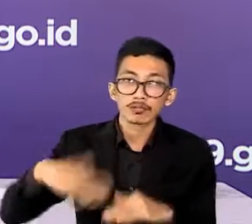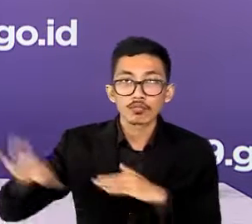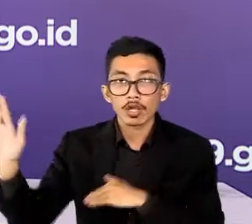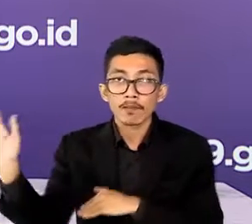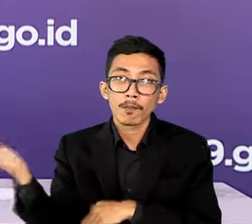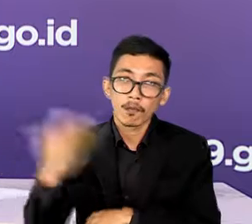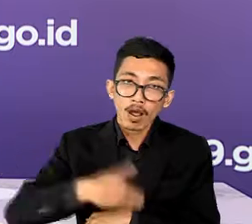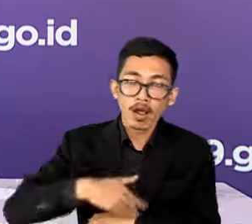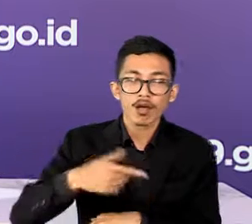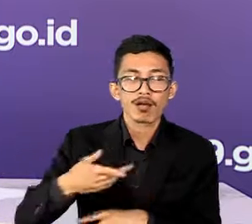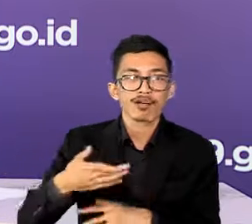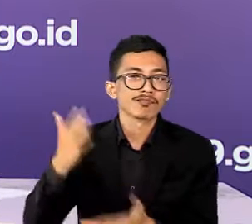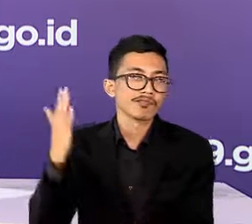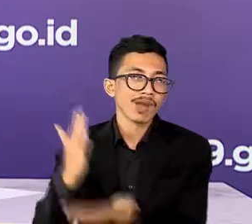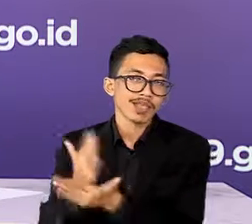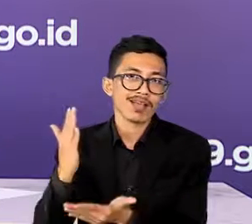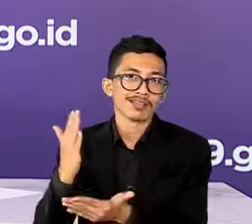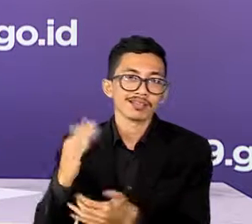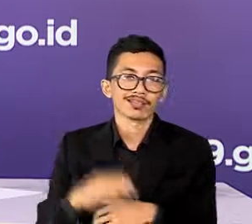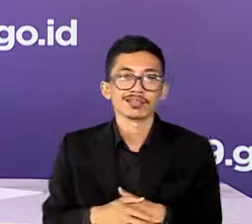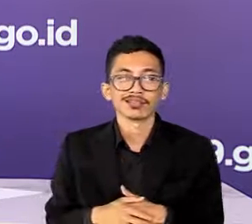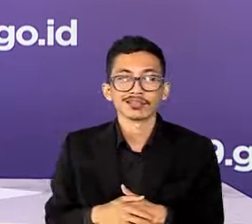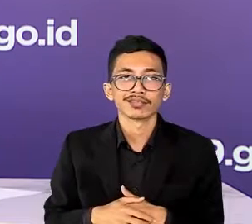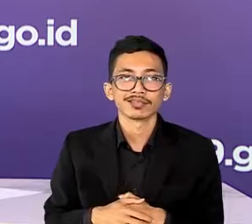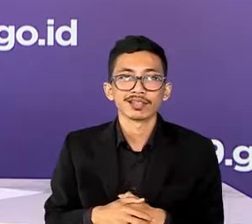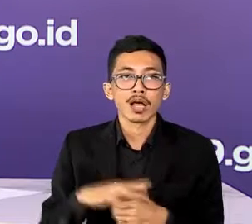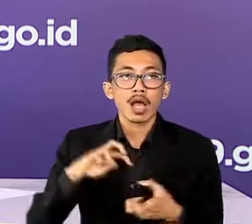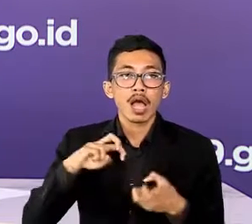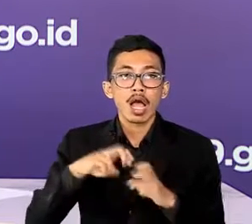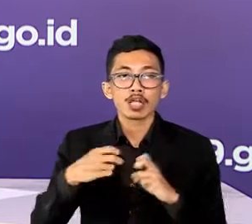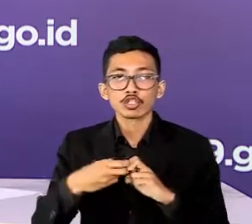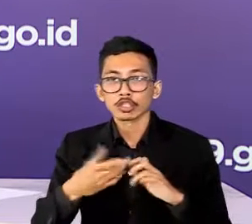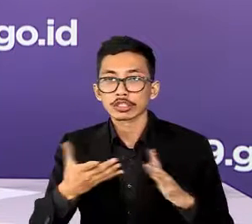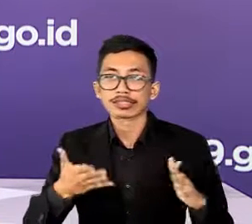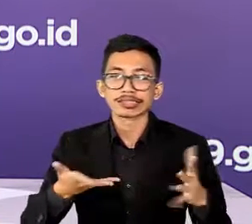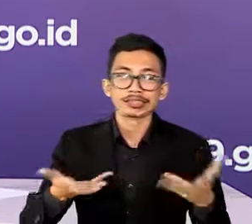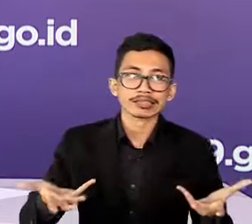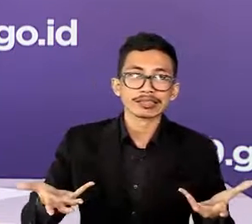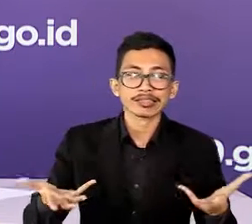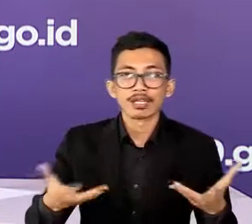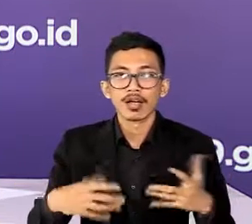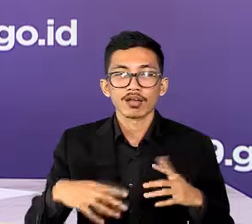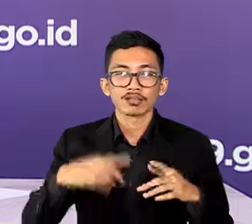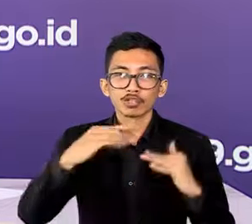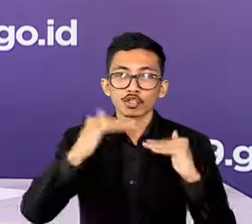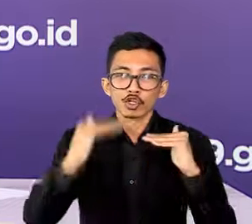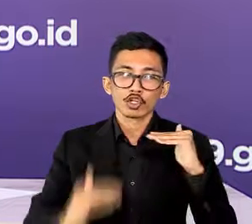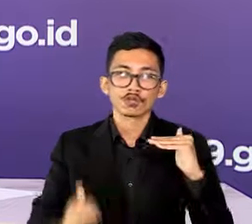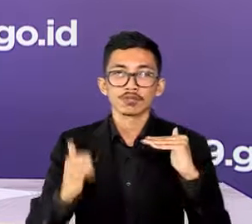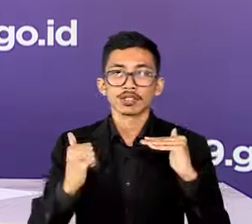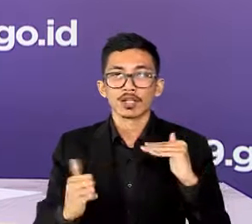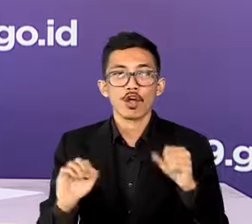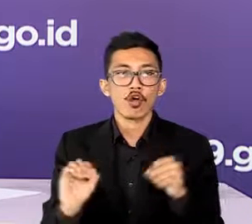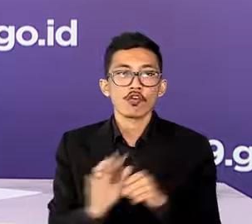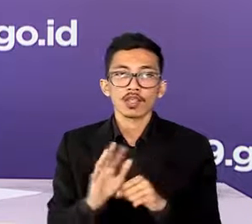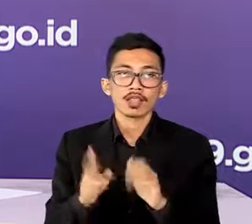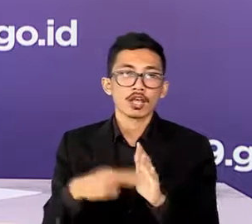masyarakat maupun mencegah importasi kasus yang dapat memperberat kondisi penularan copy 19 secara nasional